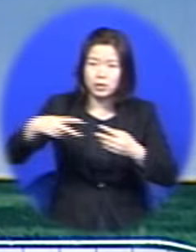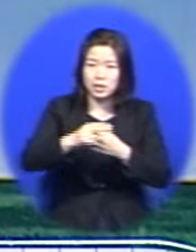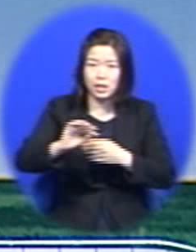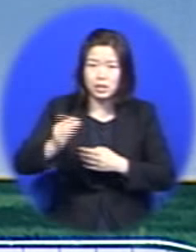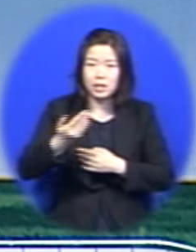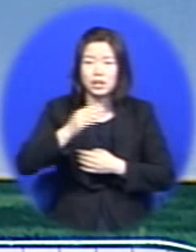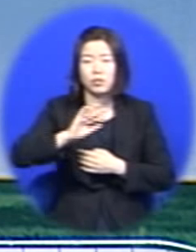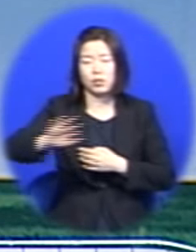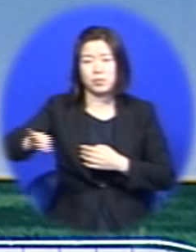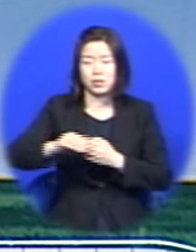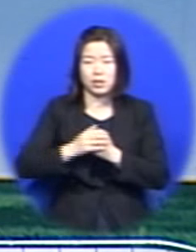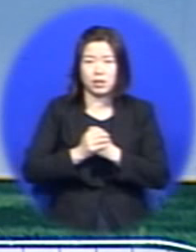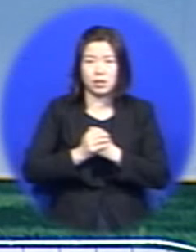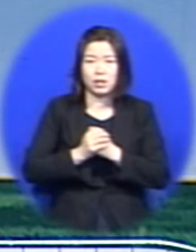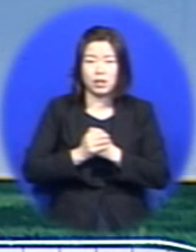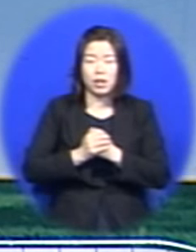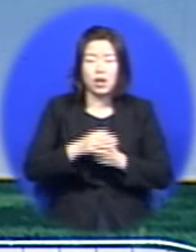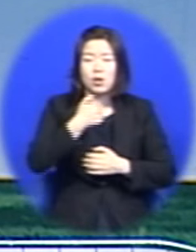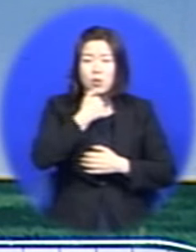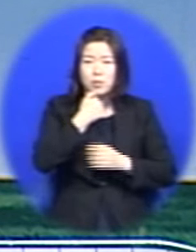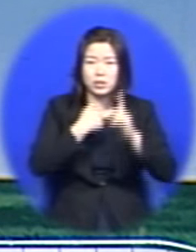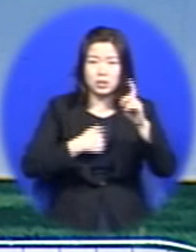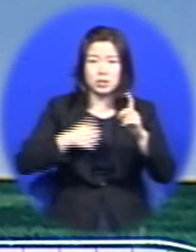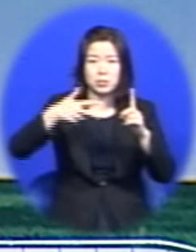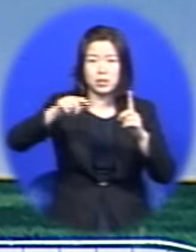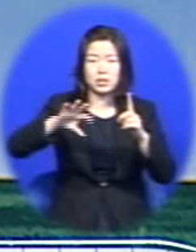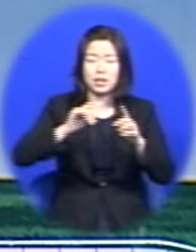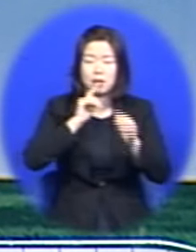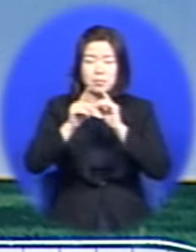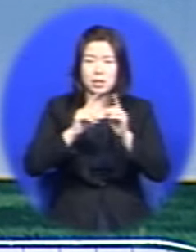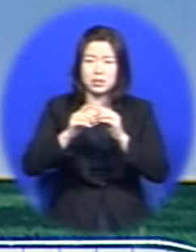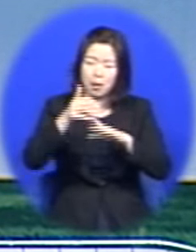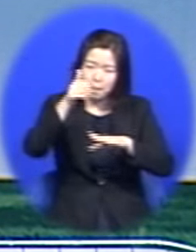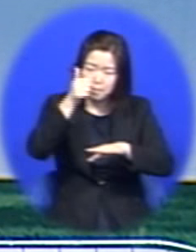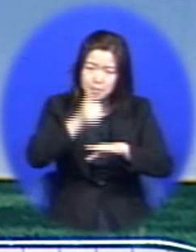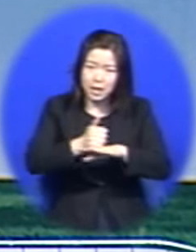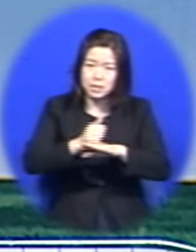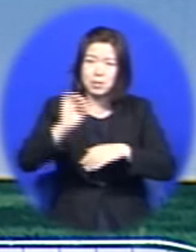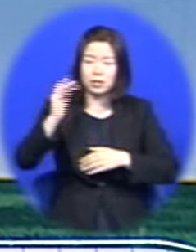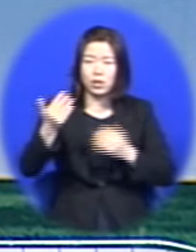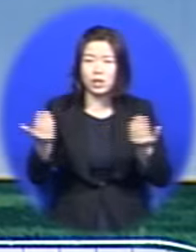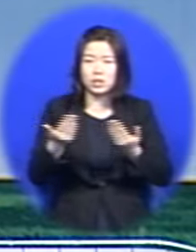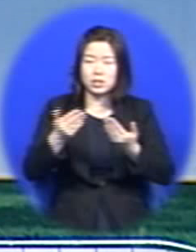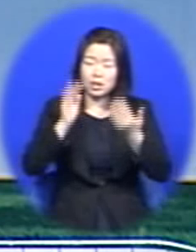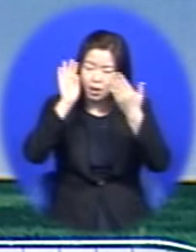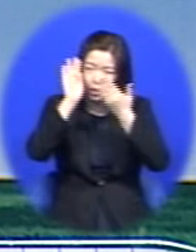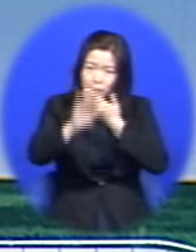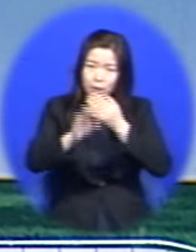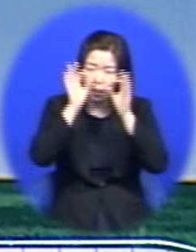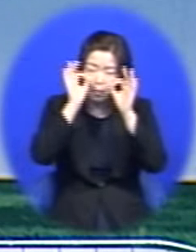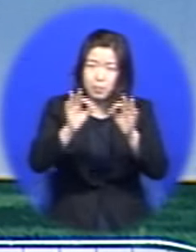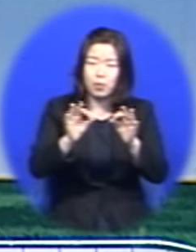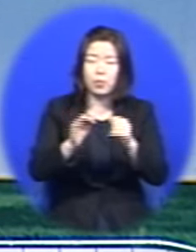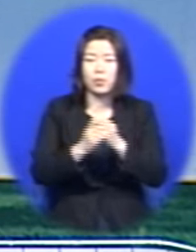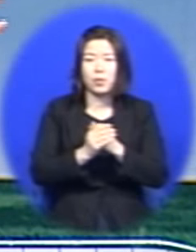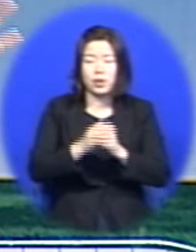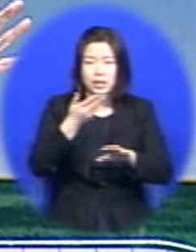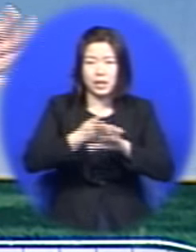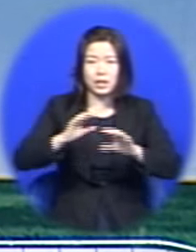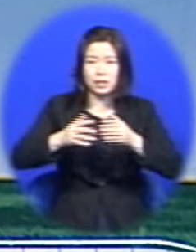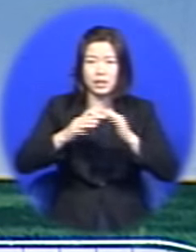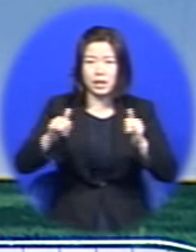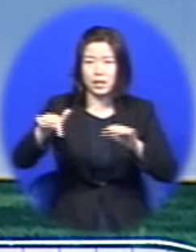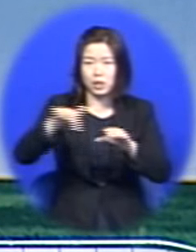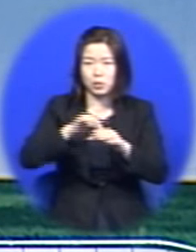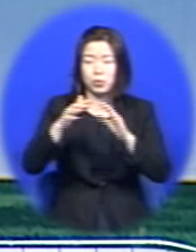로마서 11장 메시지는 결국 마지막 날 되어질 일을 내다보면서 이방인 기독교인들에게